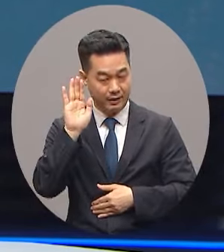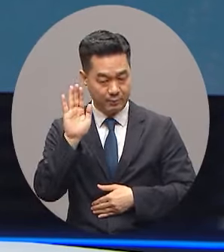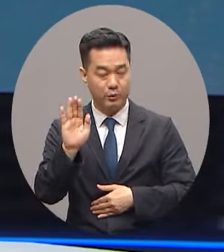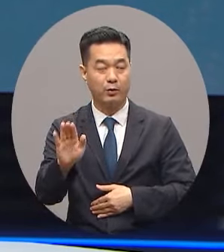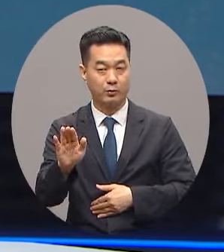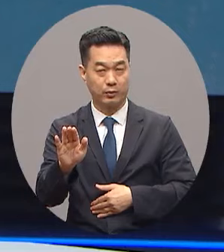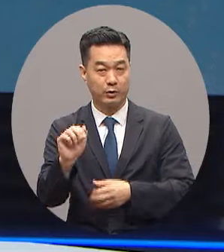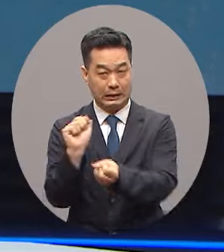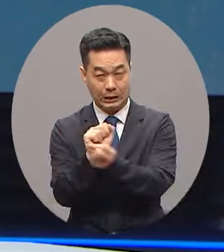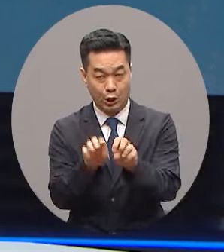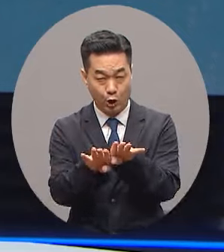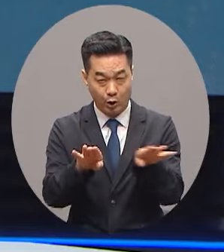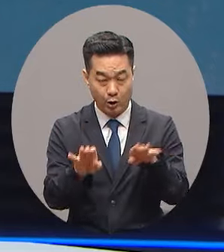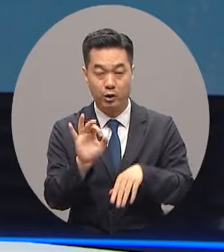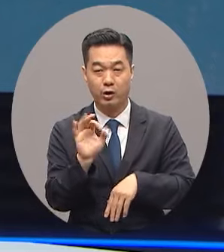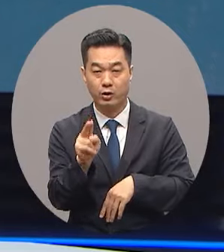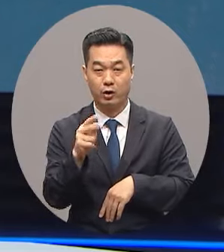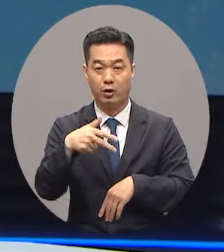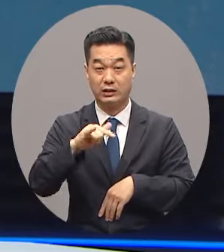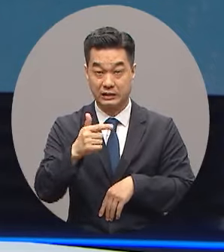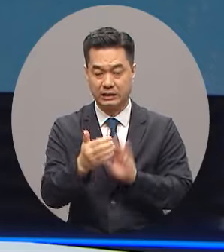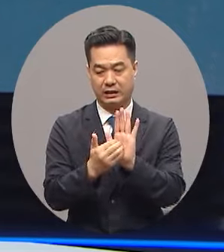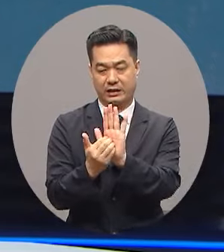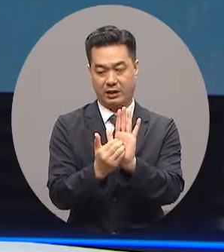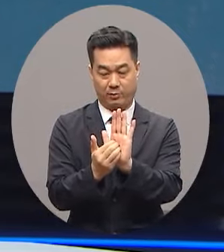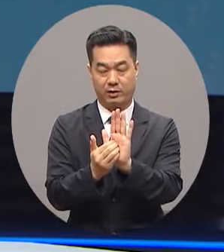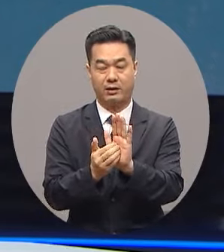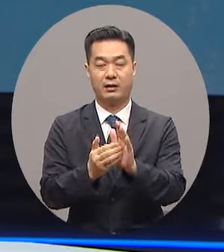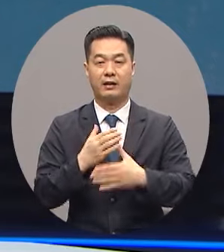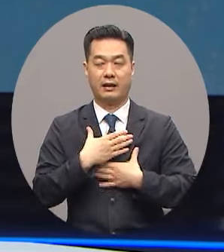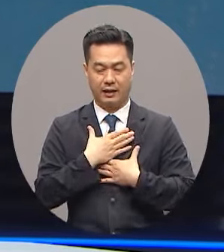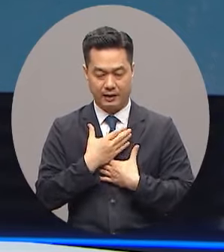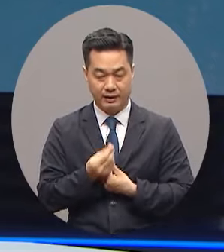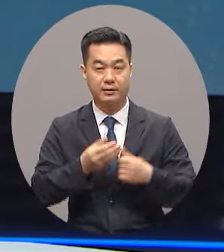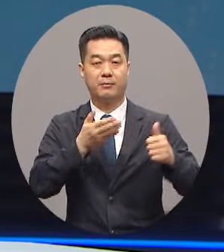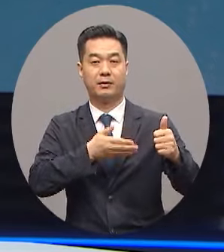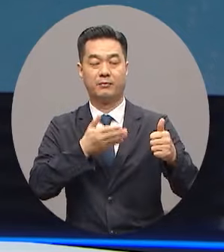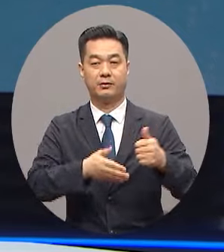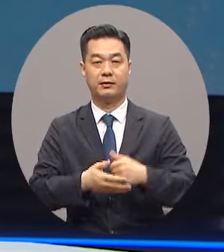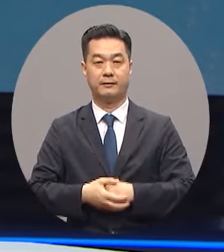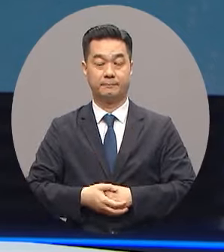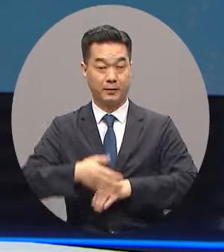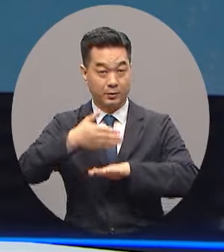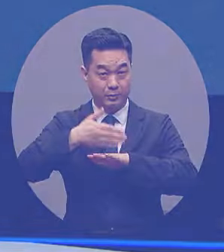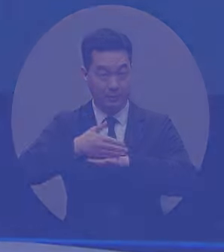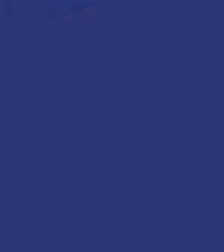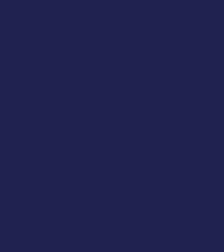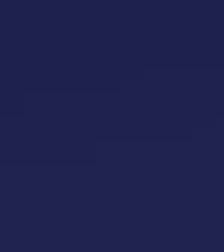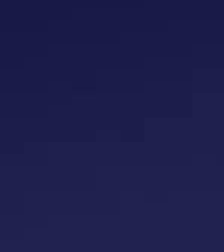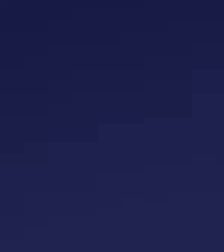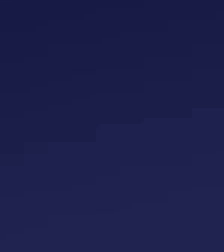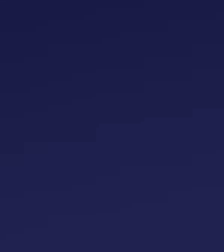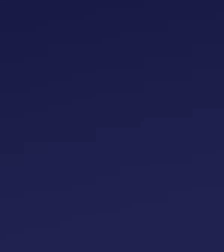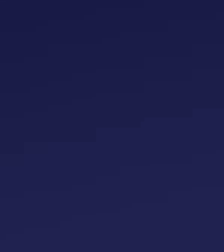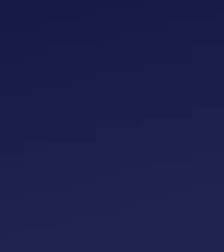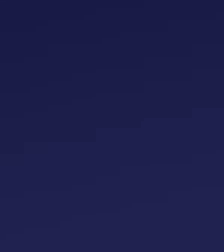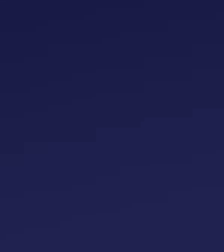이제 여진에 대비해서 안전 유의하시기 바라겠습니다. 오늘 말씀 고맙습니다. 네, 고맙습니다.